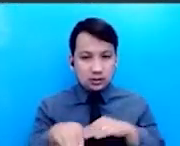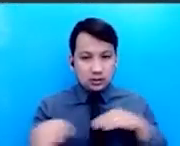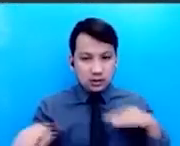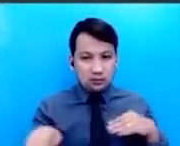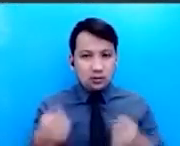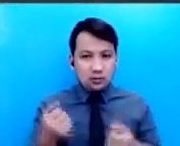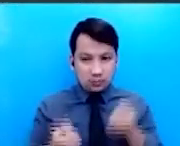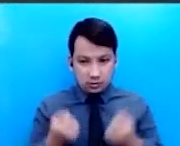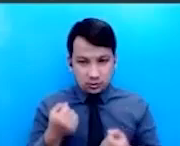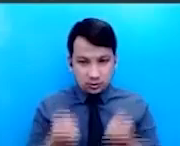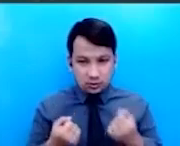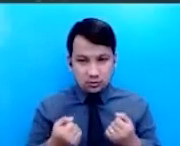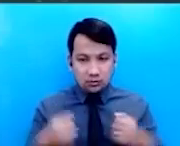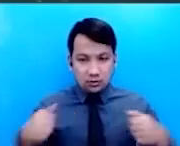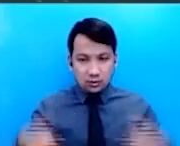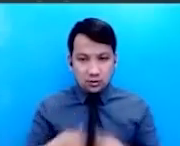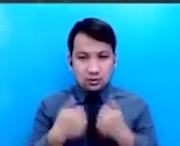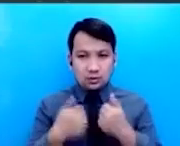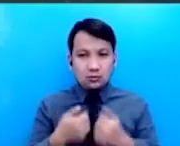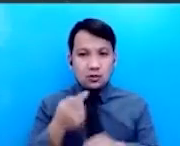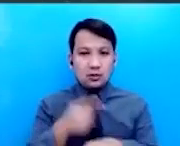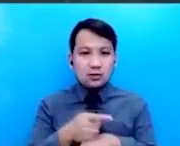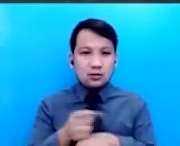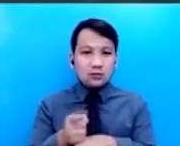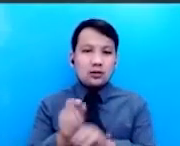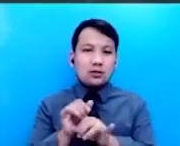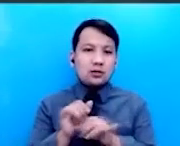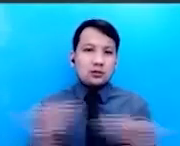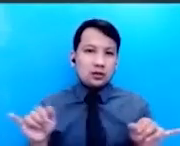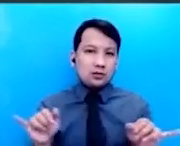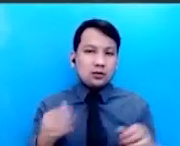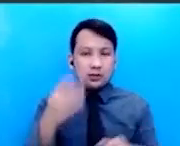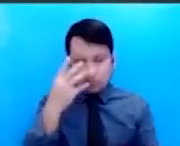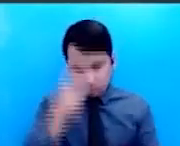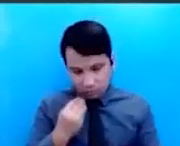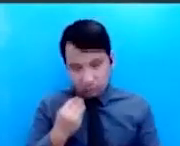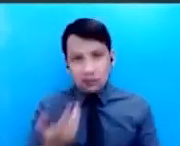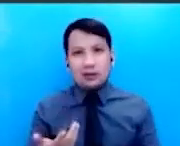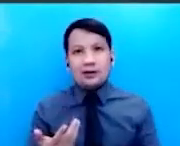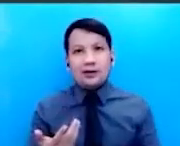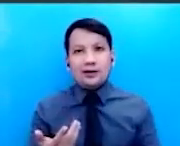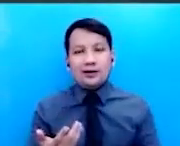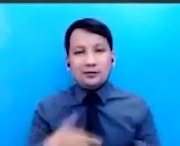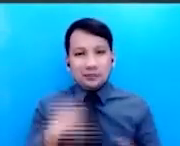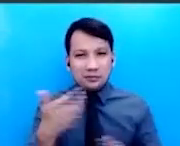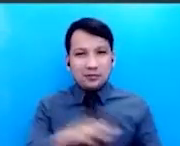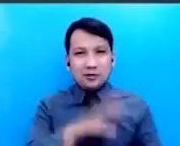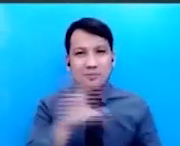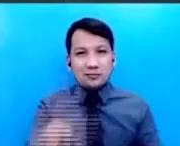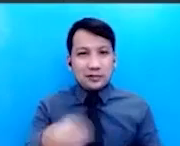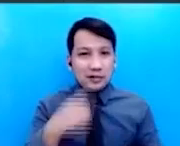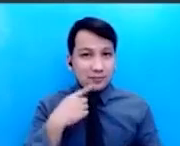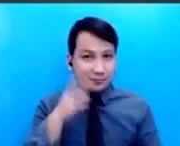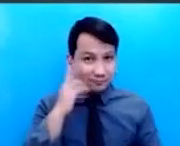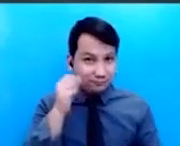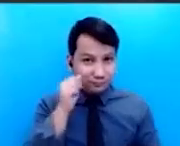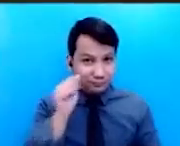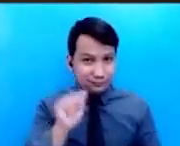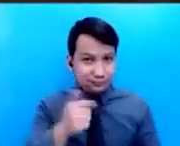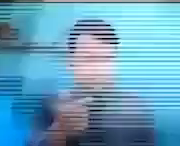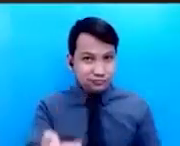mga naaksidenteng oil tanker, parehong nakaidlip. Nasa frontline ng balitang yan, si Ryan Ang.